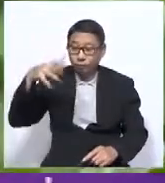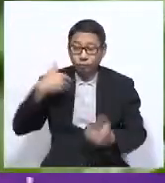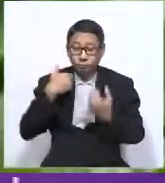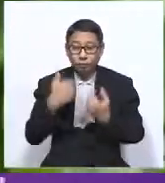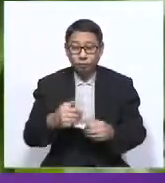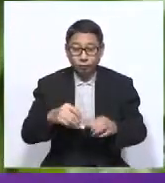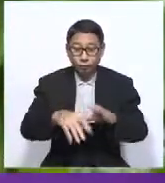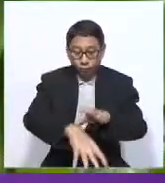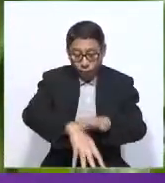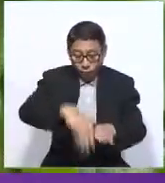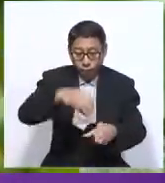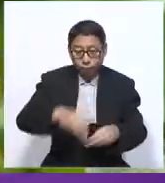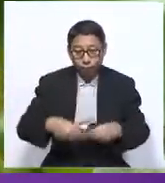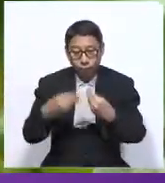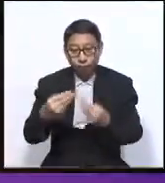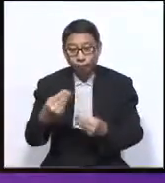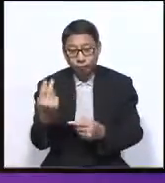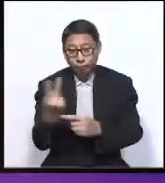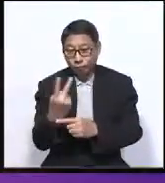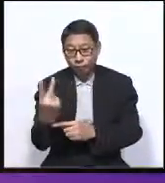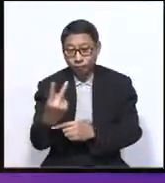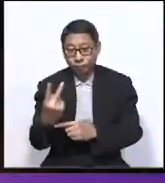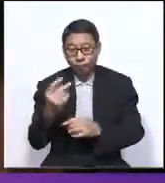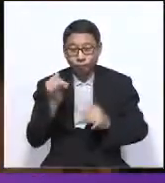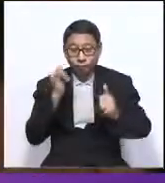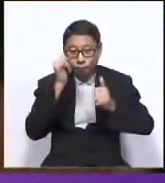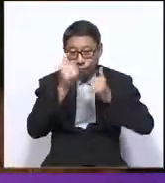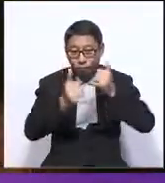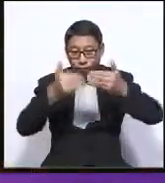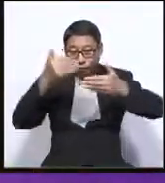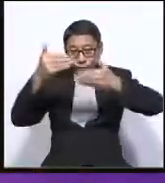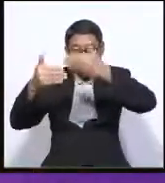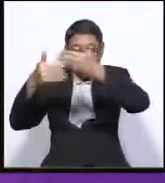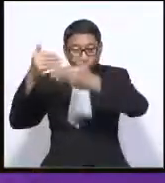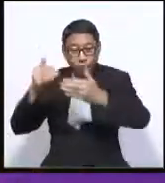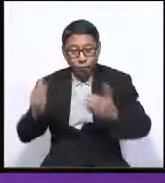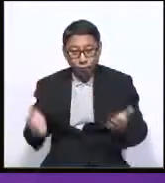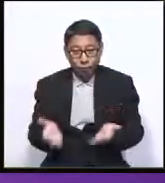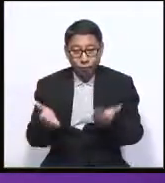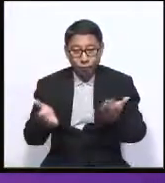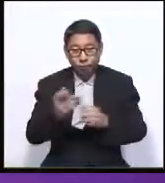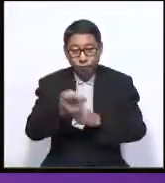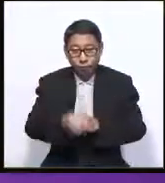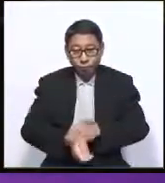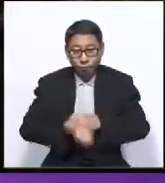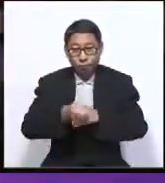าะน้ำมาดานให้กับชุมชน2เครื่องแล้วก็เนี่ยค่ะเยี่ยมชมนิทรรศการส่งเสริมเกษตรอินทรีย์